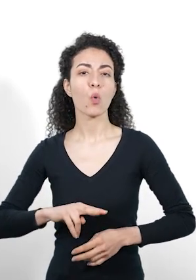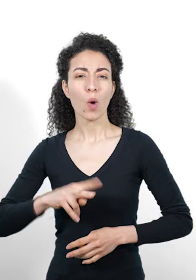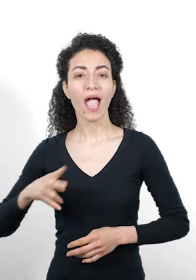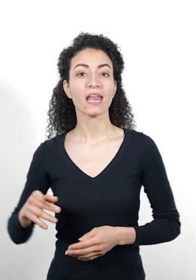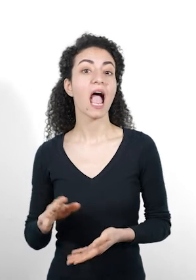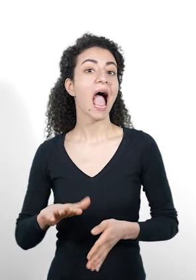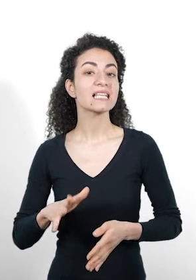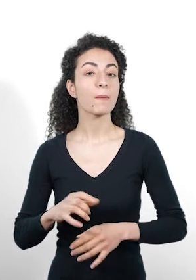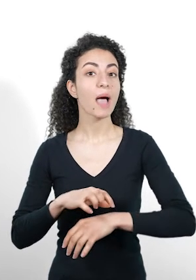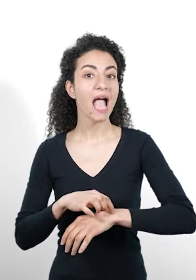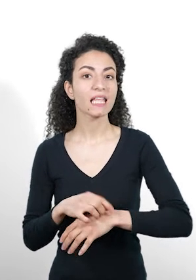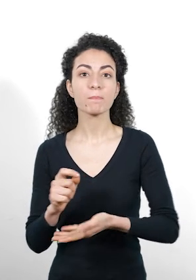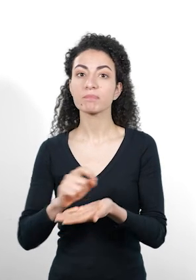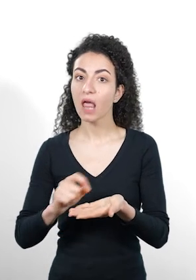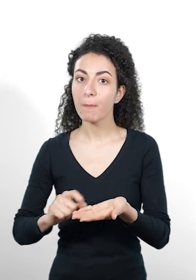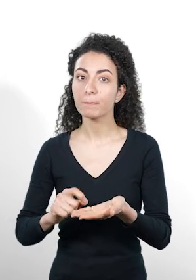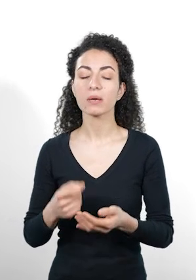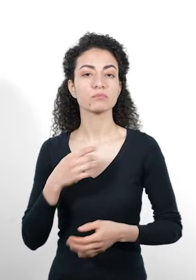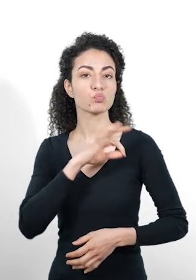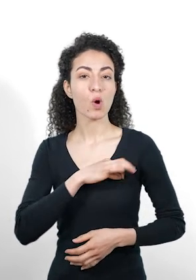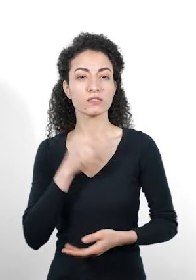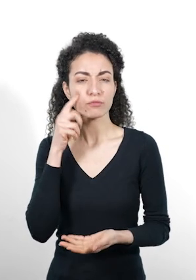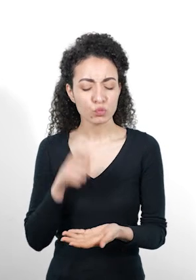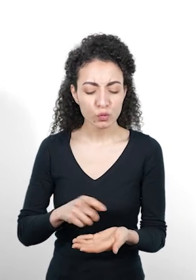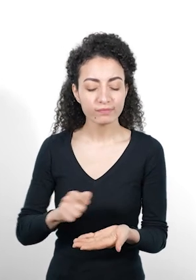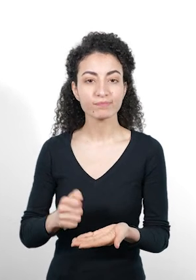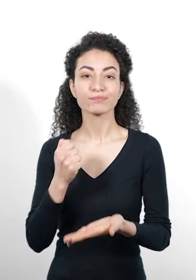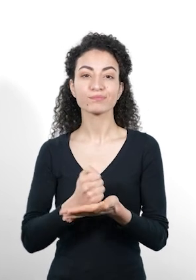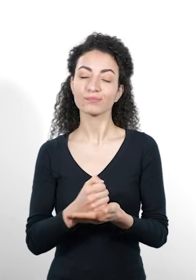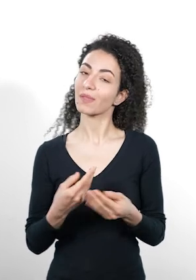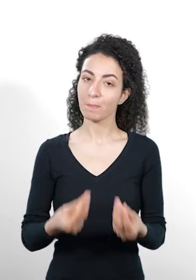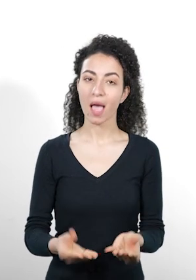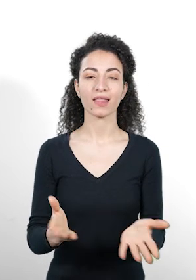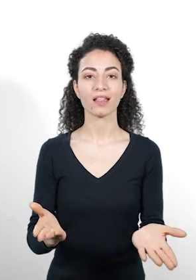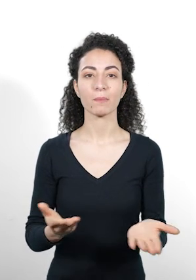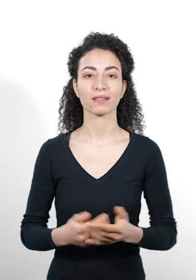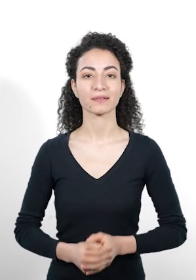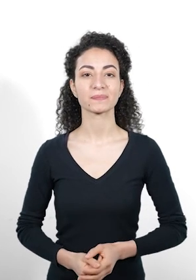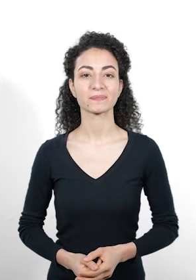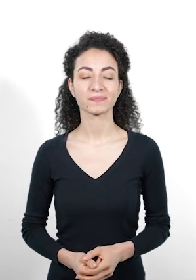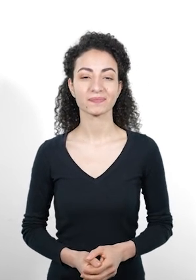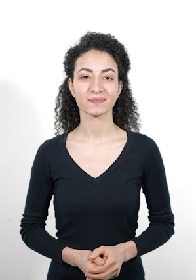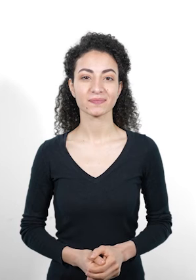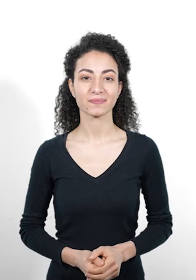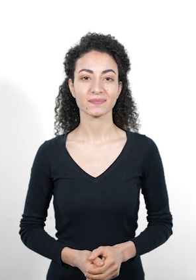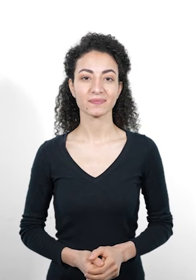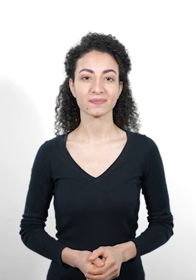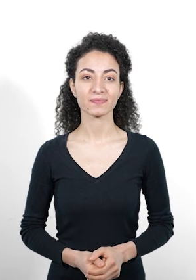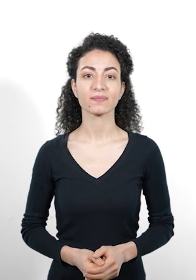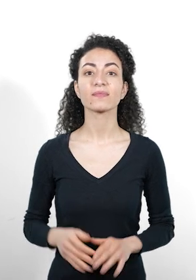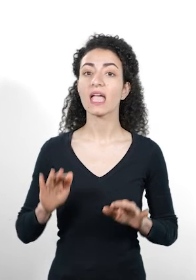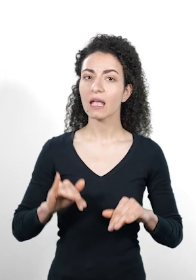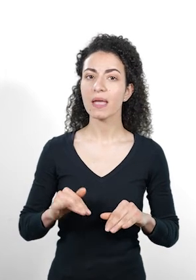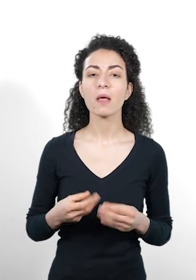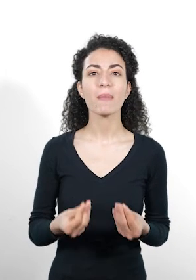وهيدا حسب طلب الطبيب المعالج وبعد دراسة الحالة من قبل موظف الصحة بالهيئة الطبية الدولية أو الإغاثة الأولية الدولية.